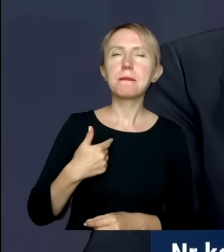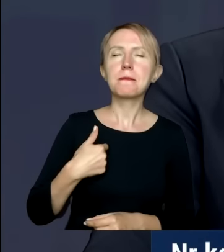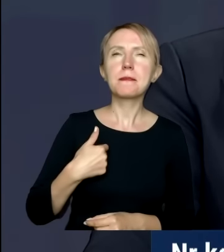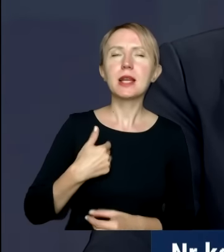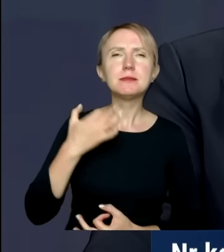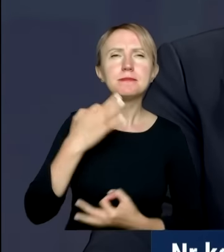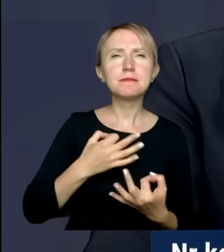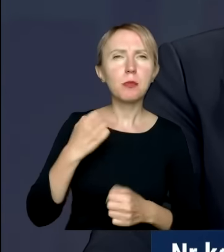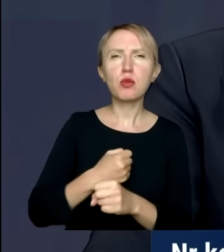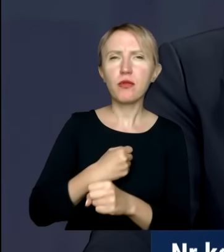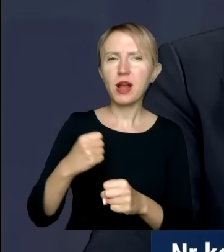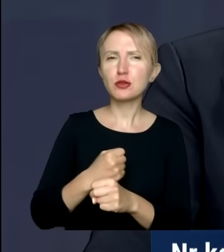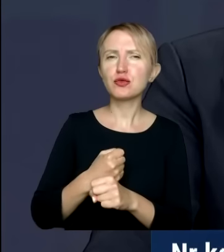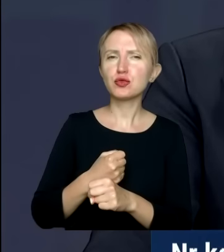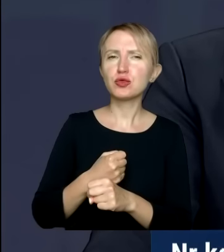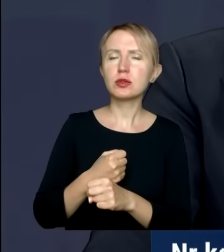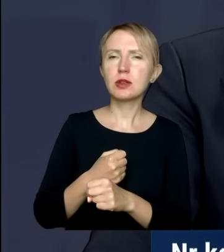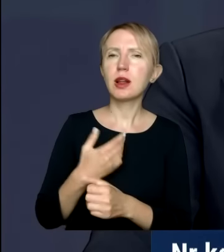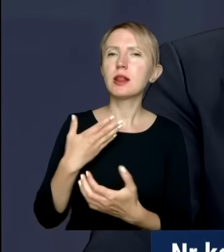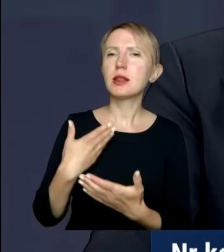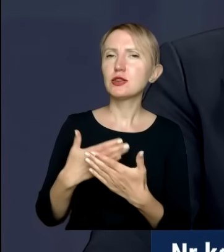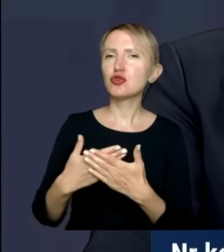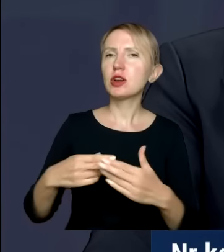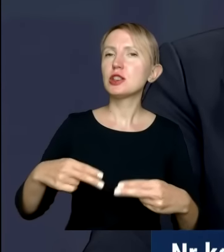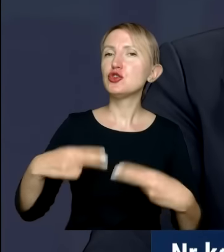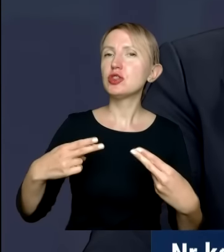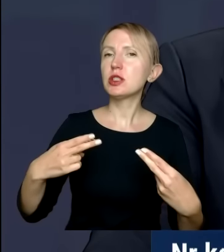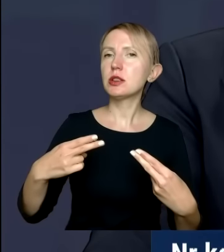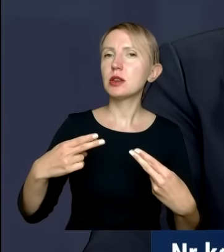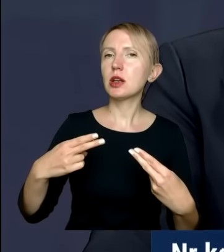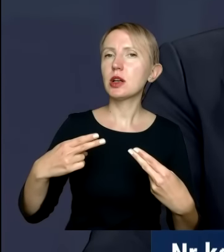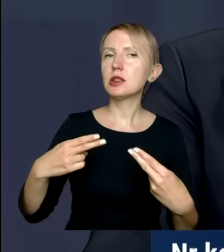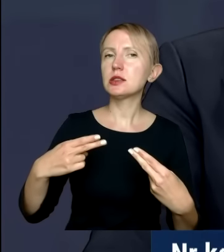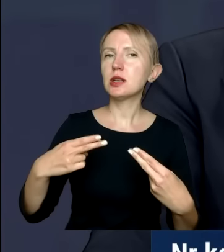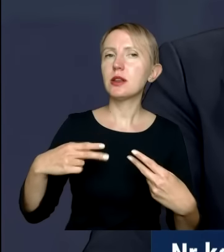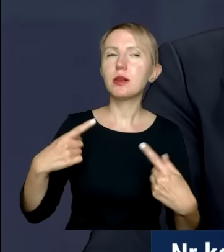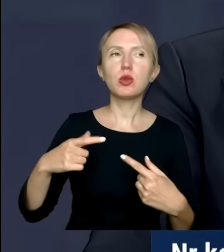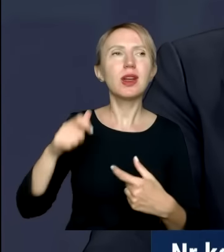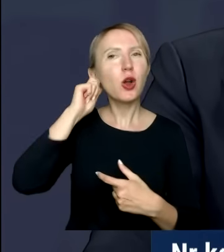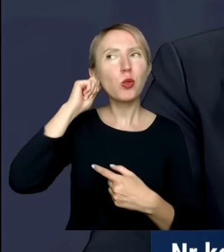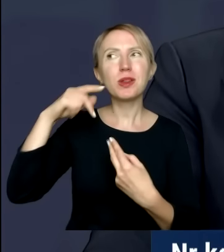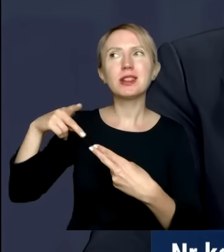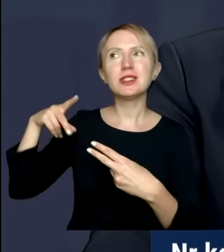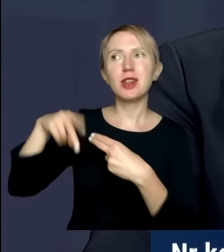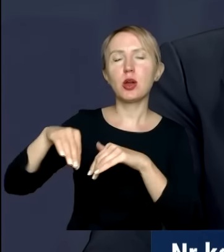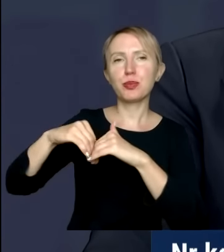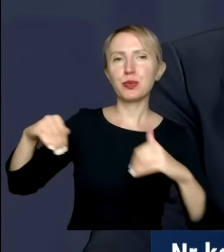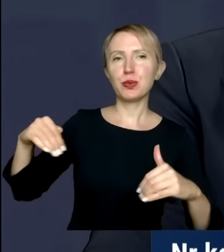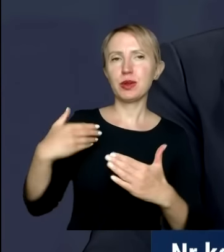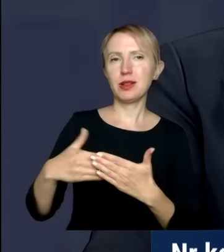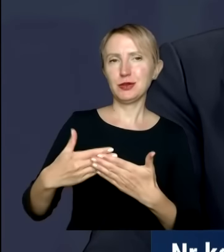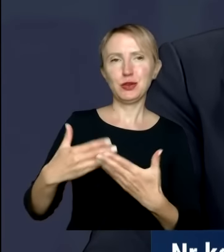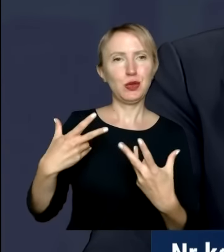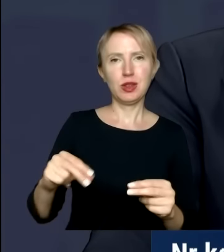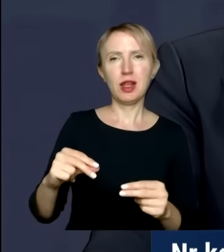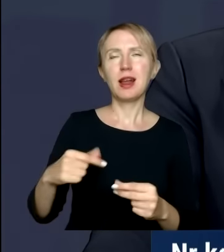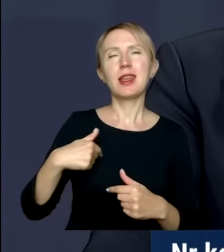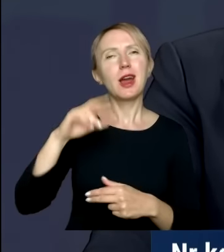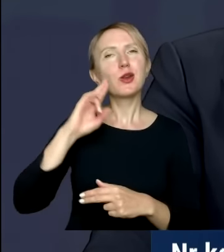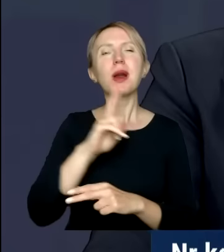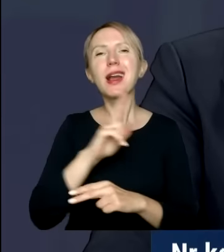poważnie Naprawdę mówiąc Dlaczego dziennikarze nie odcięli się od od tej dziennikarki ja ja rozumiem Rozumiem że każdy